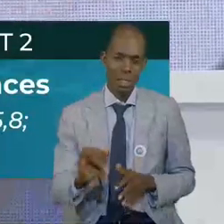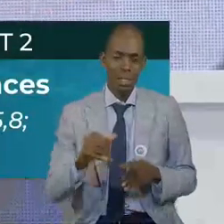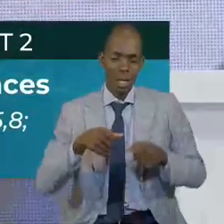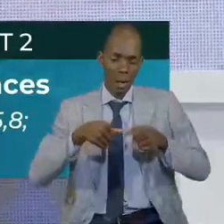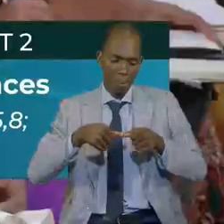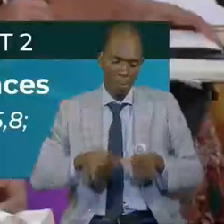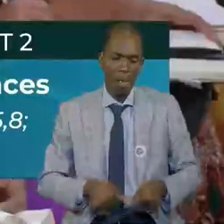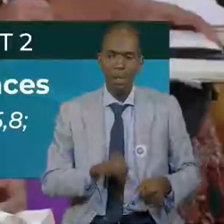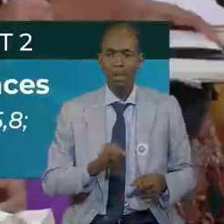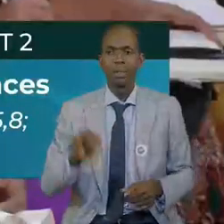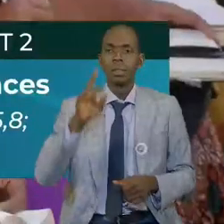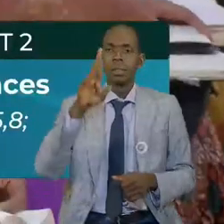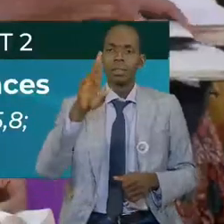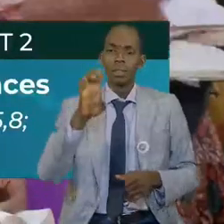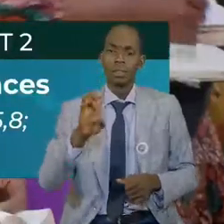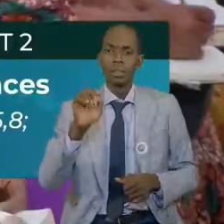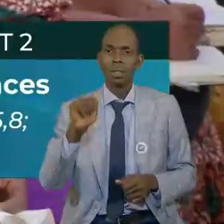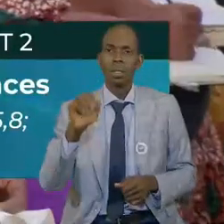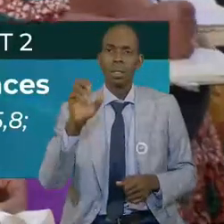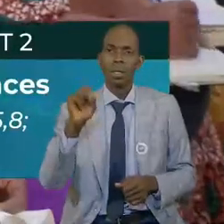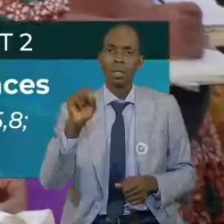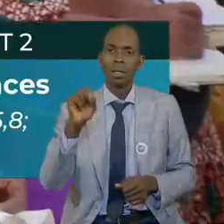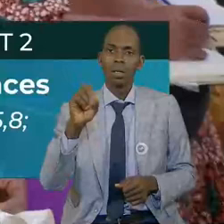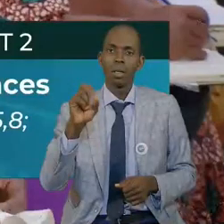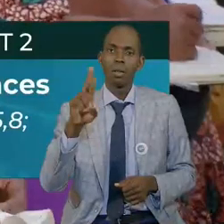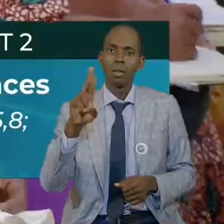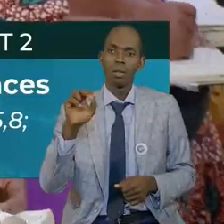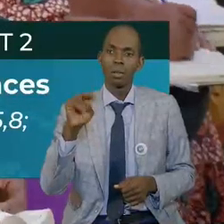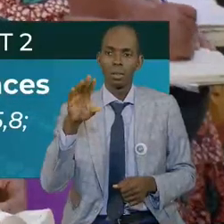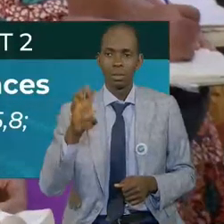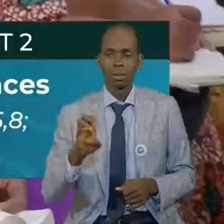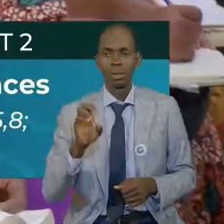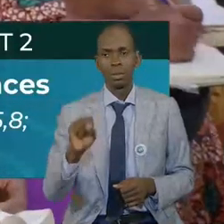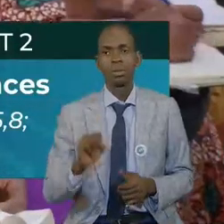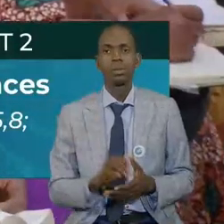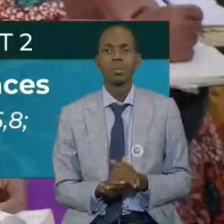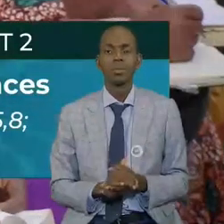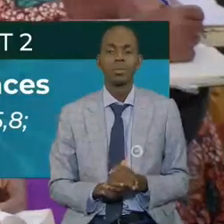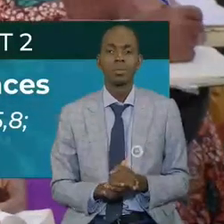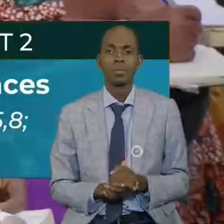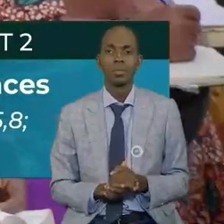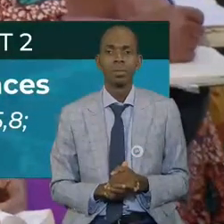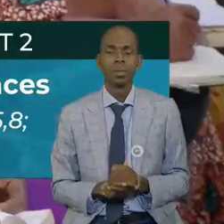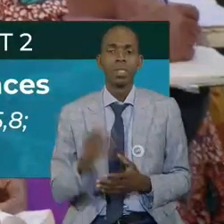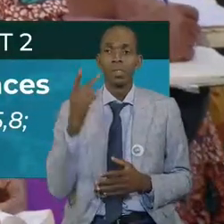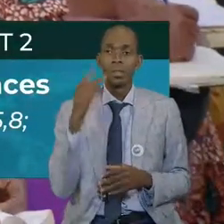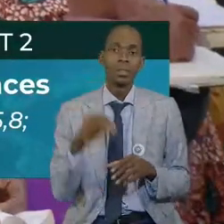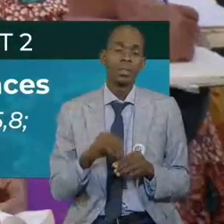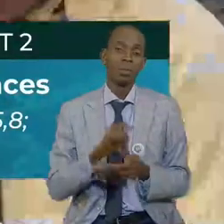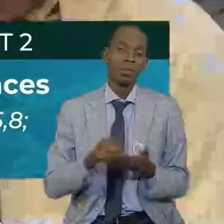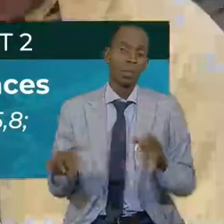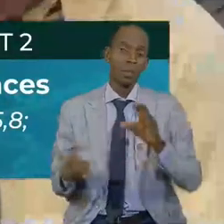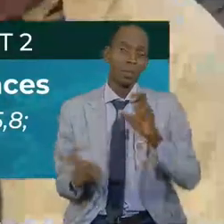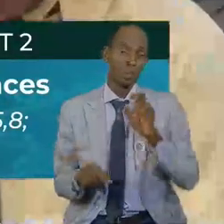abiding reassurance. La crainte donc, c'est oublier les réassurances éternelles et permanentes. Look at verse 12. Well,